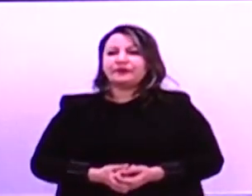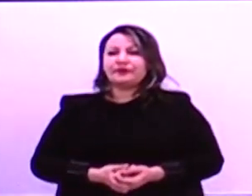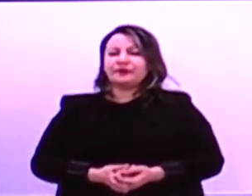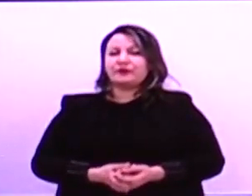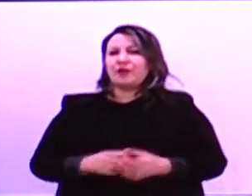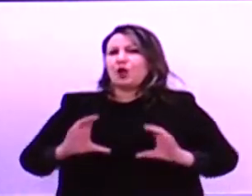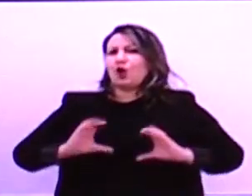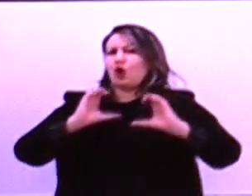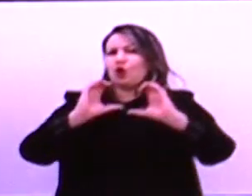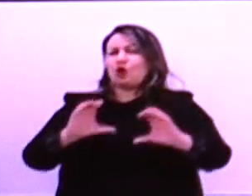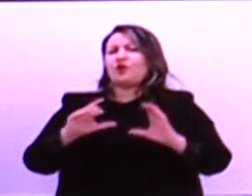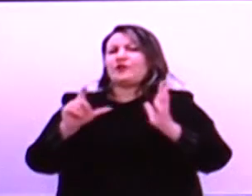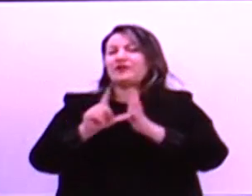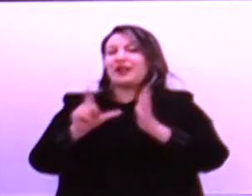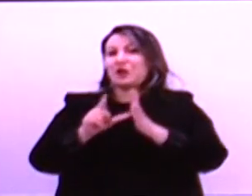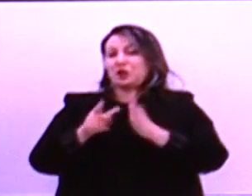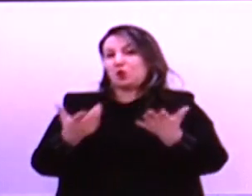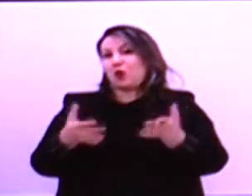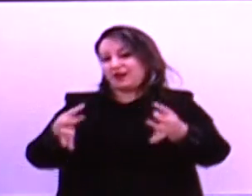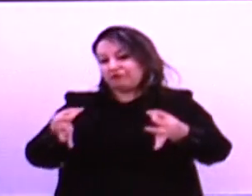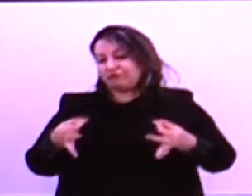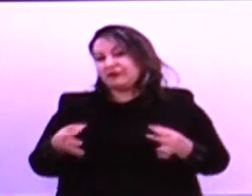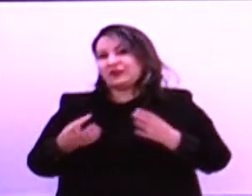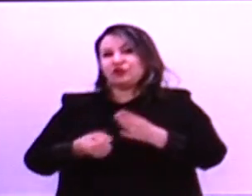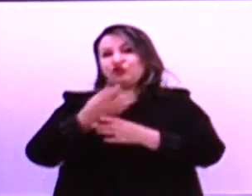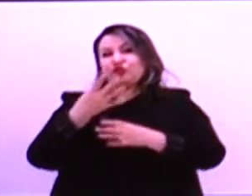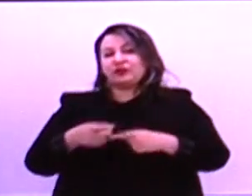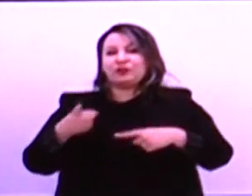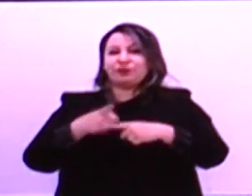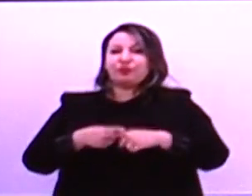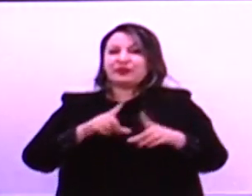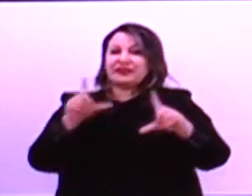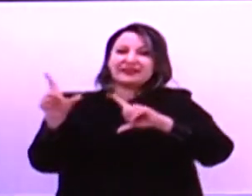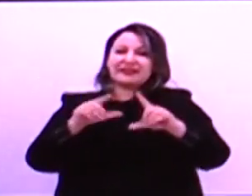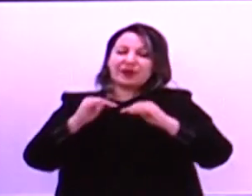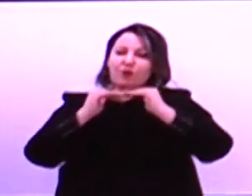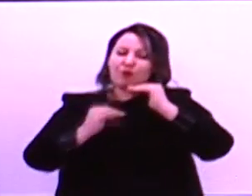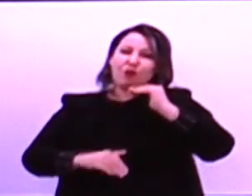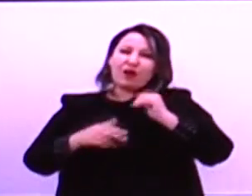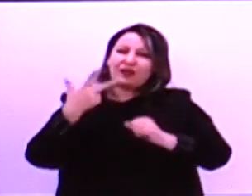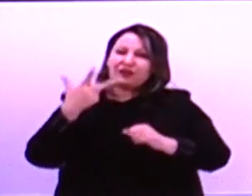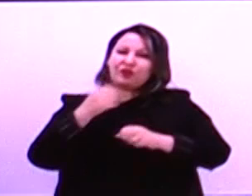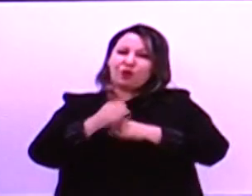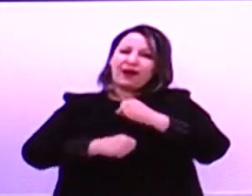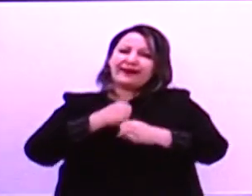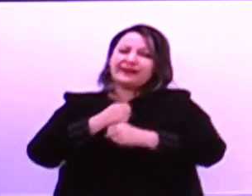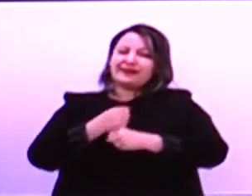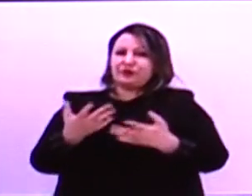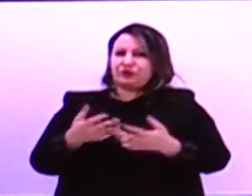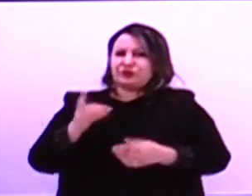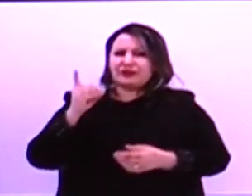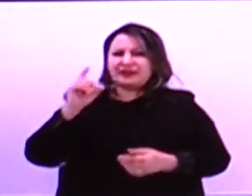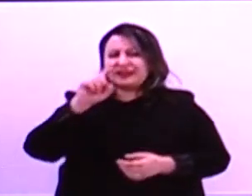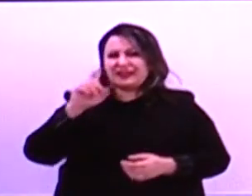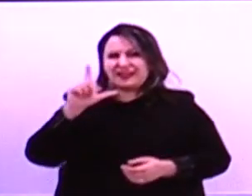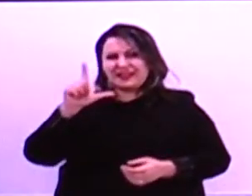بثقه فيما يخص هذا القانون الماليه، وكذلك فيما يخص السيارات اقل من 3 سنوات. ولكن اليوم احنا ديزل خلاص لازم